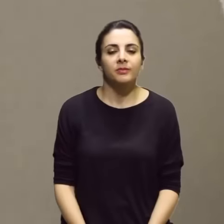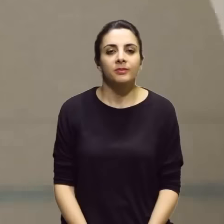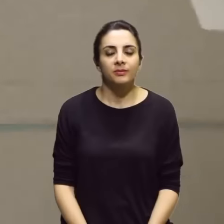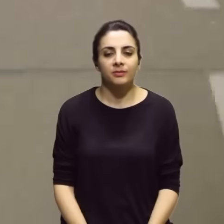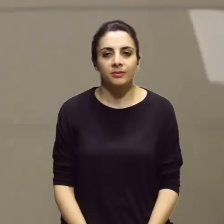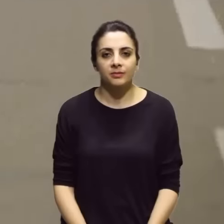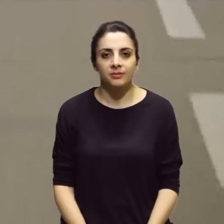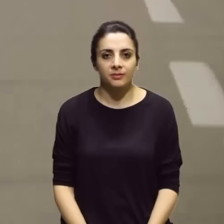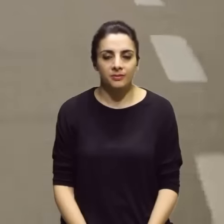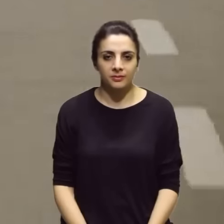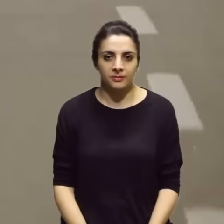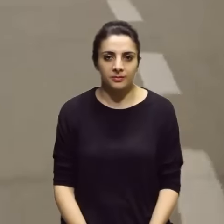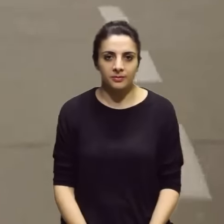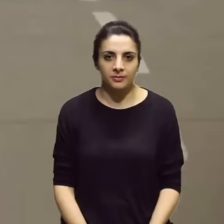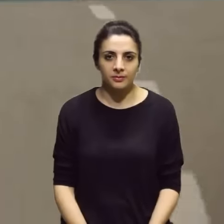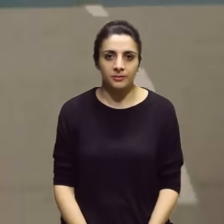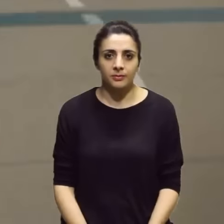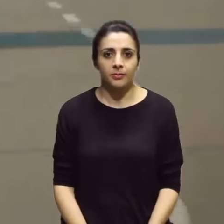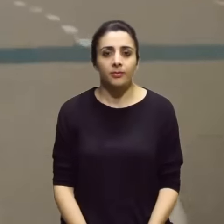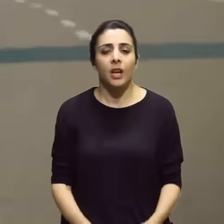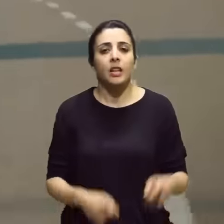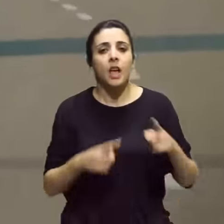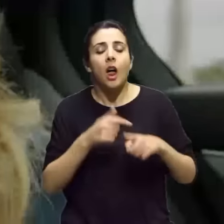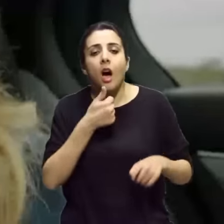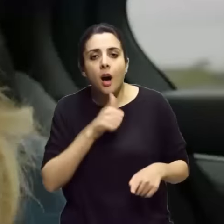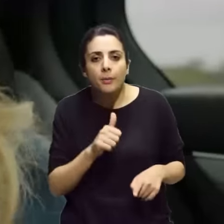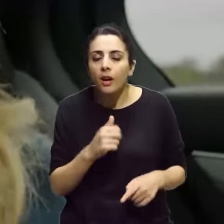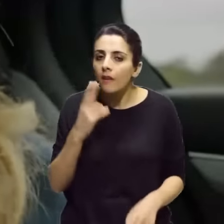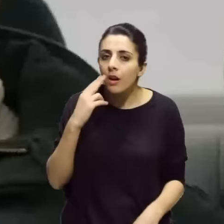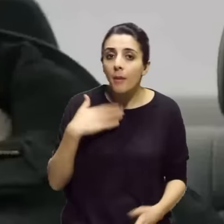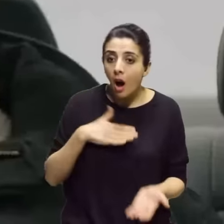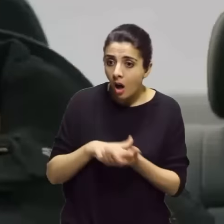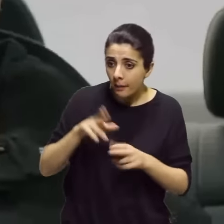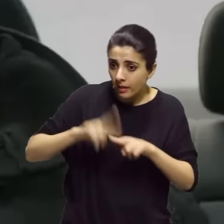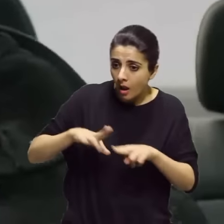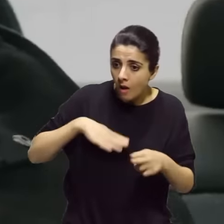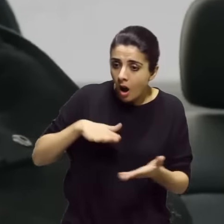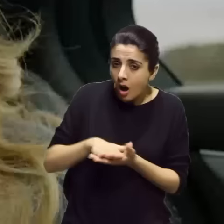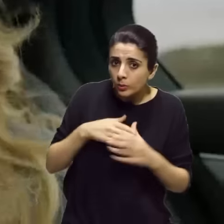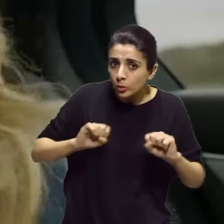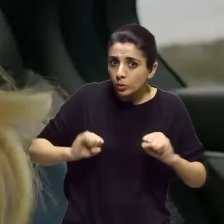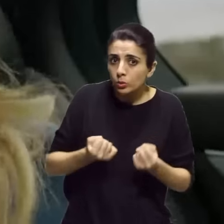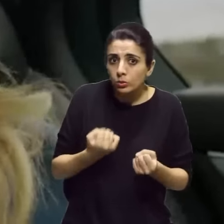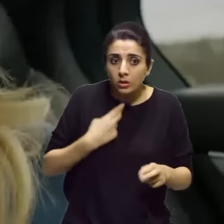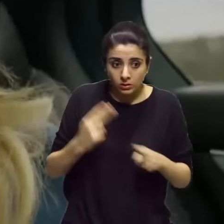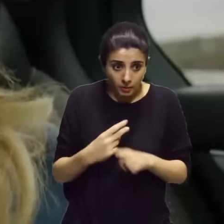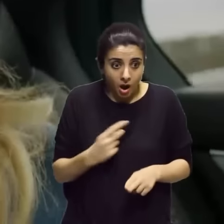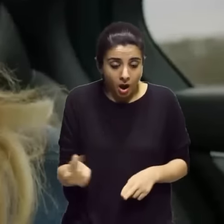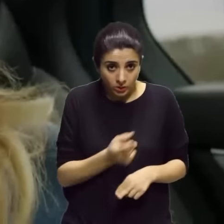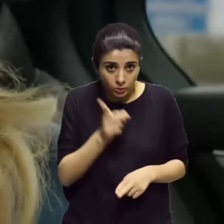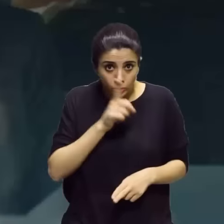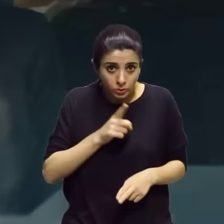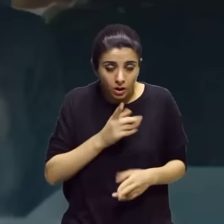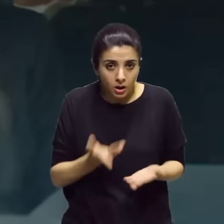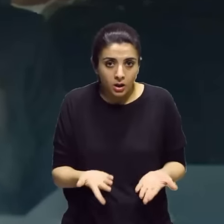Zeyno'nun içinde olduğu siyah araba. Hayır abi. Efendim Zeyno. Ayağımda terlik var, ayağım üşüdü ya. Apar topar kaçırıldığım